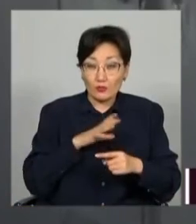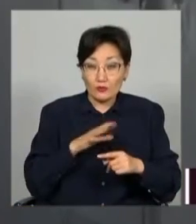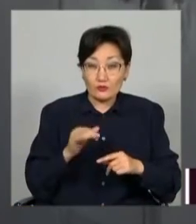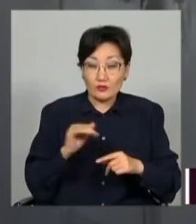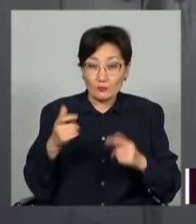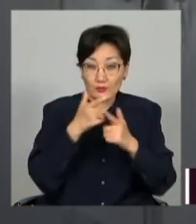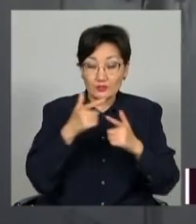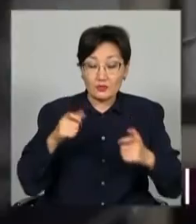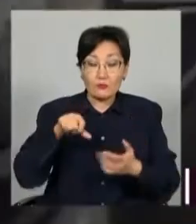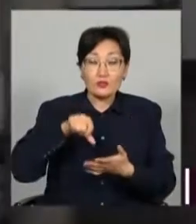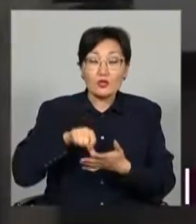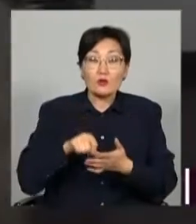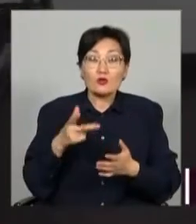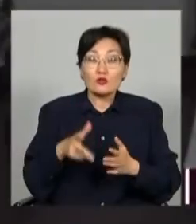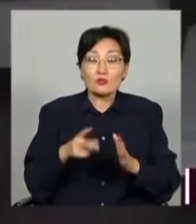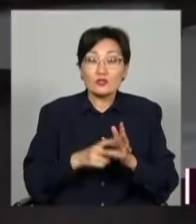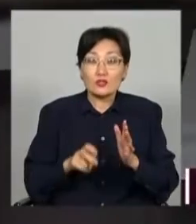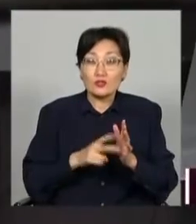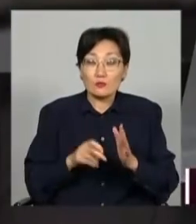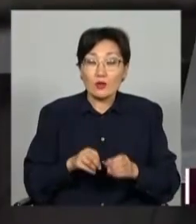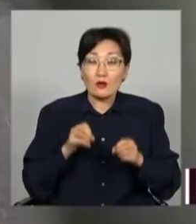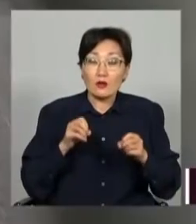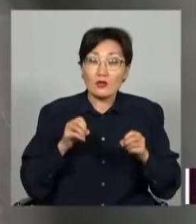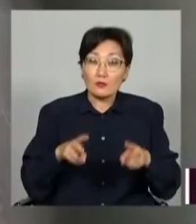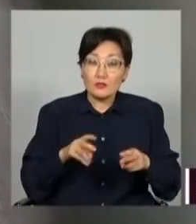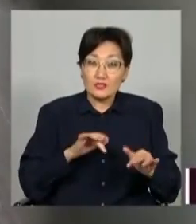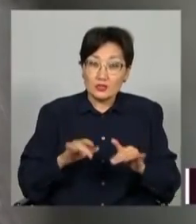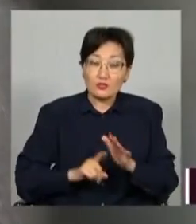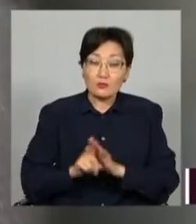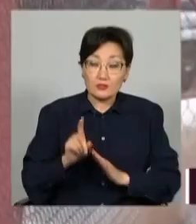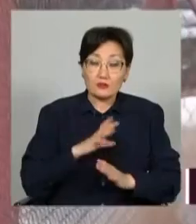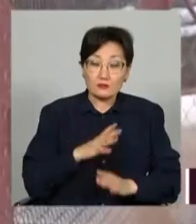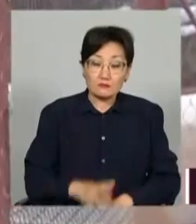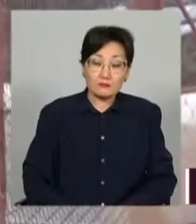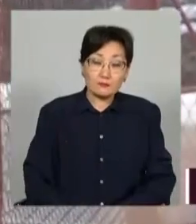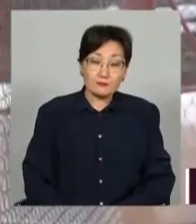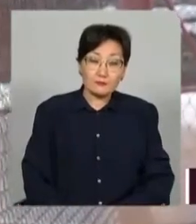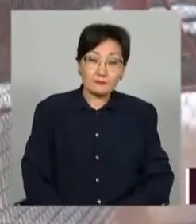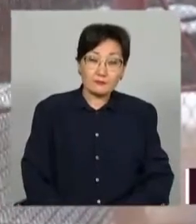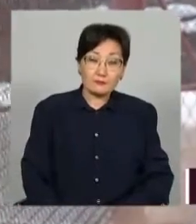бойынша дүрбелеңге қатысты 3770 қылмыстық іс қозғалған. Оразай Нұртай, Алматы телеарнасы.